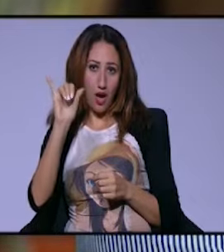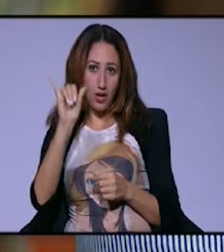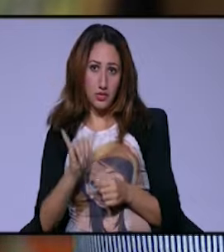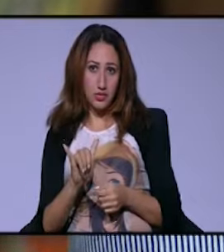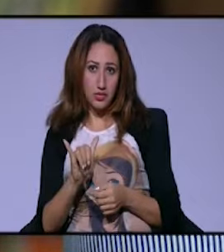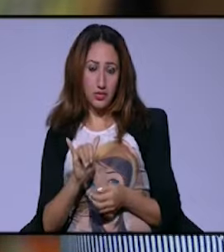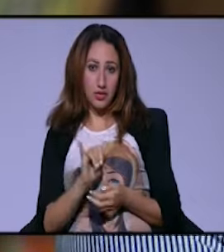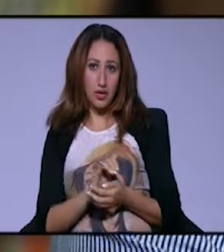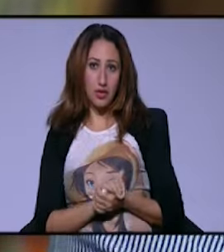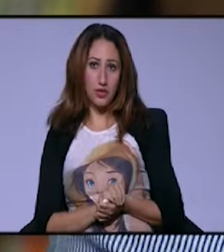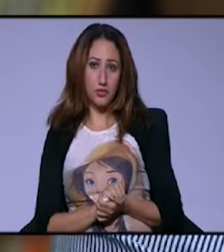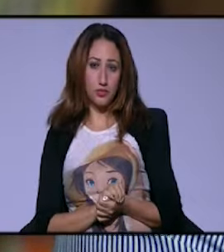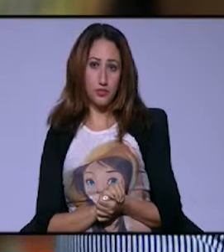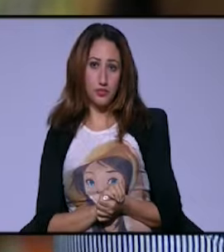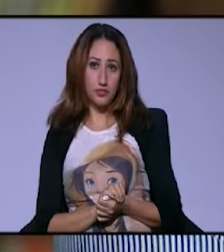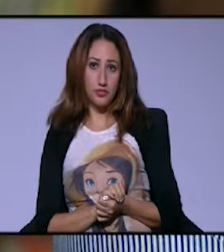الذلول،